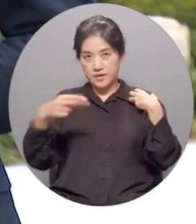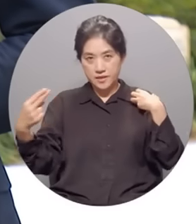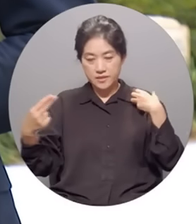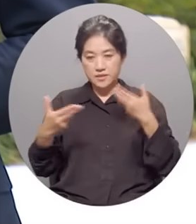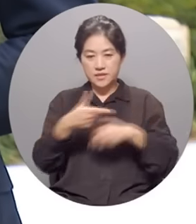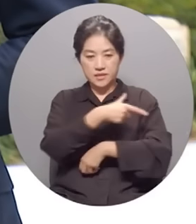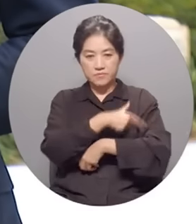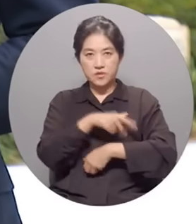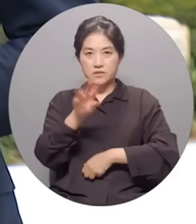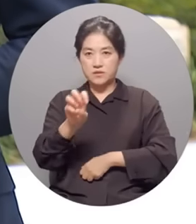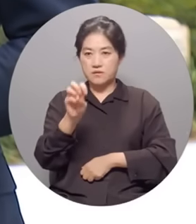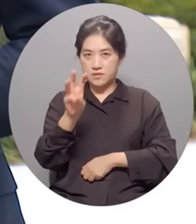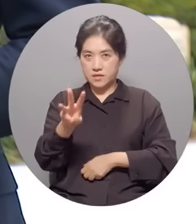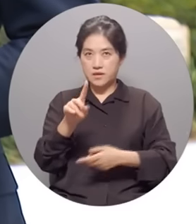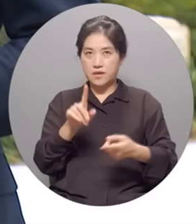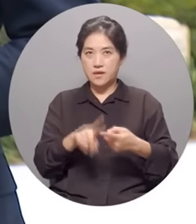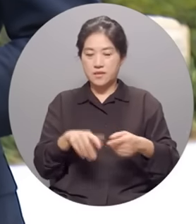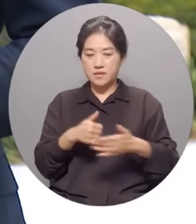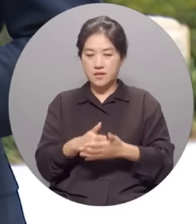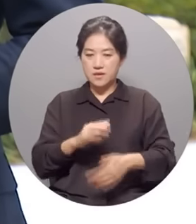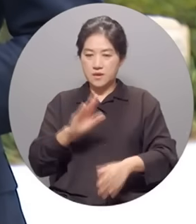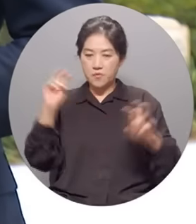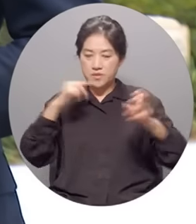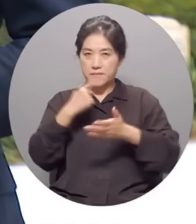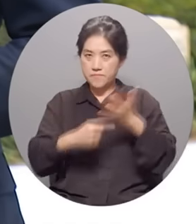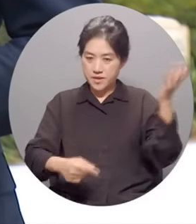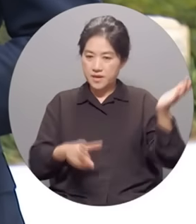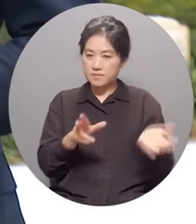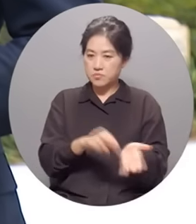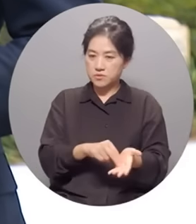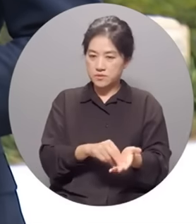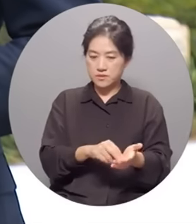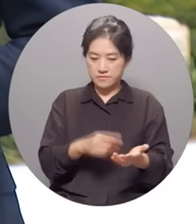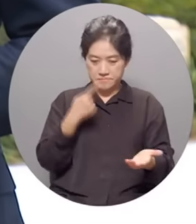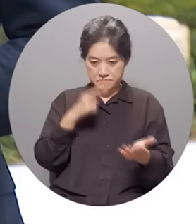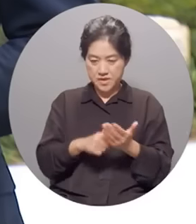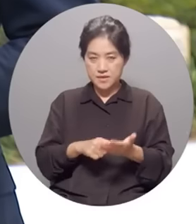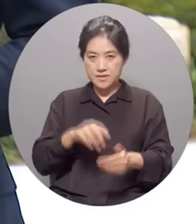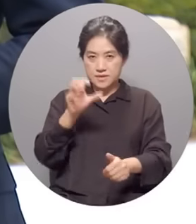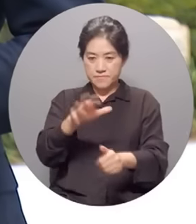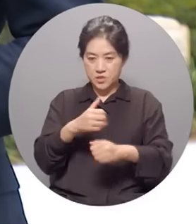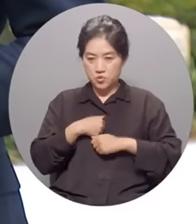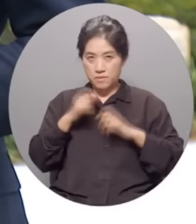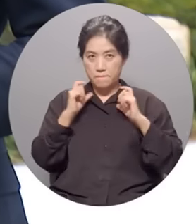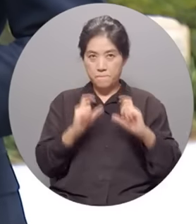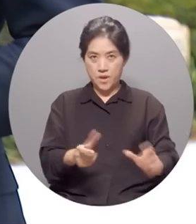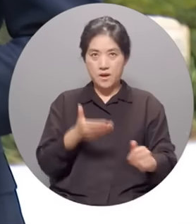임직원 33명의 비위 사실을 통보하고 문책과 주의를 요구하는